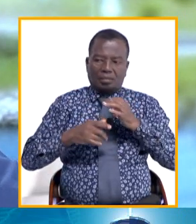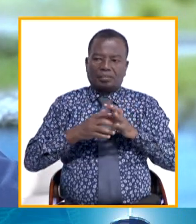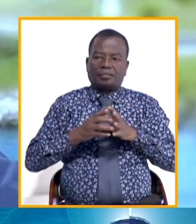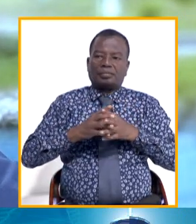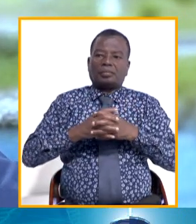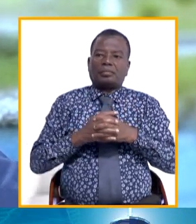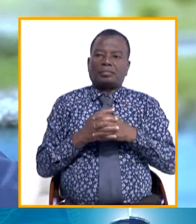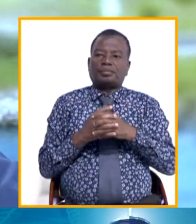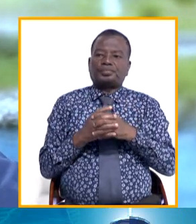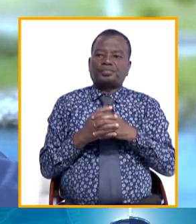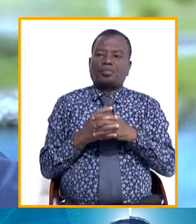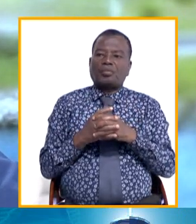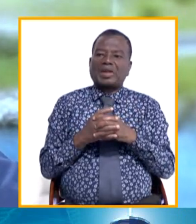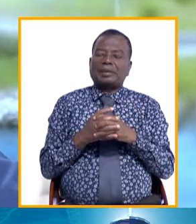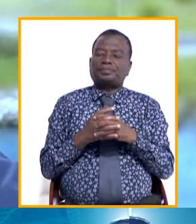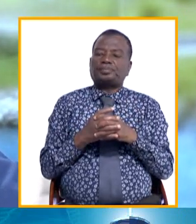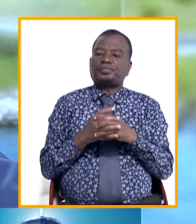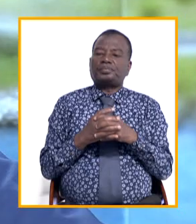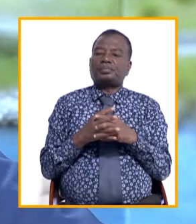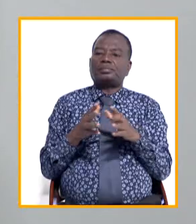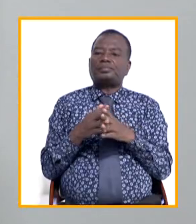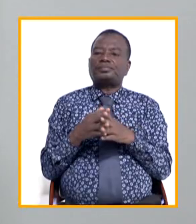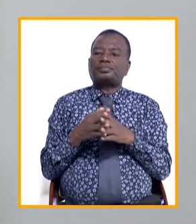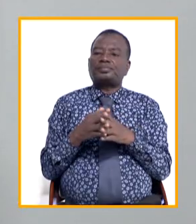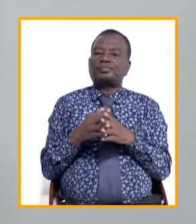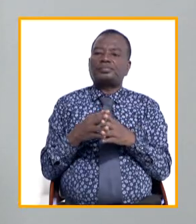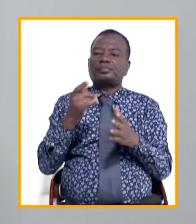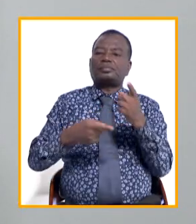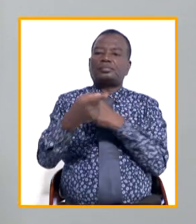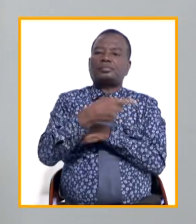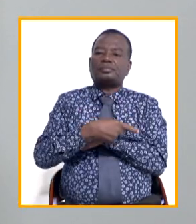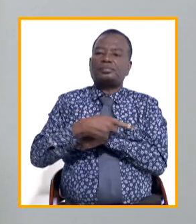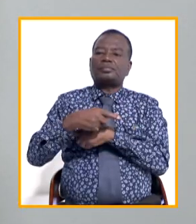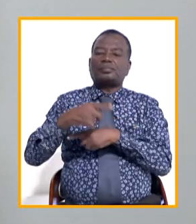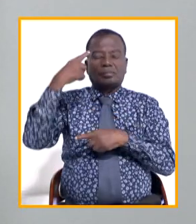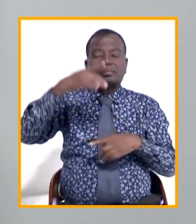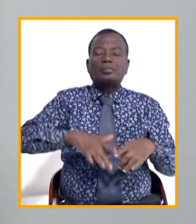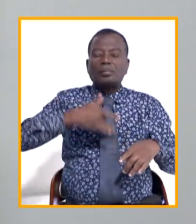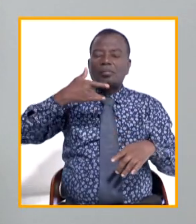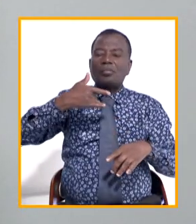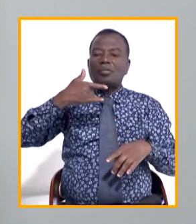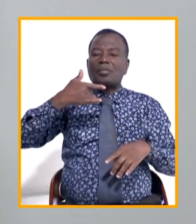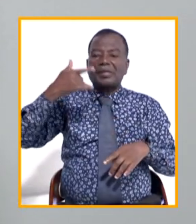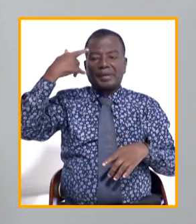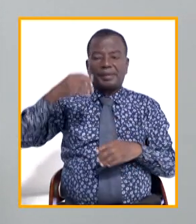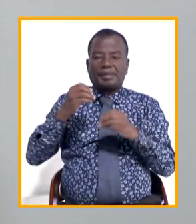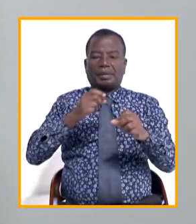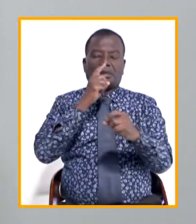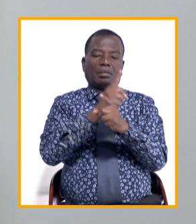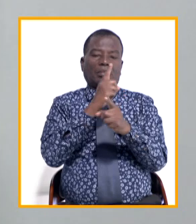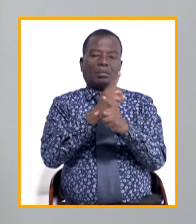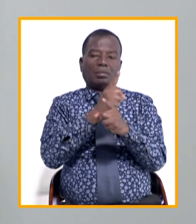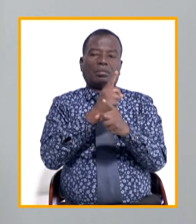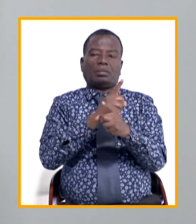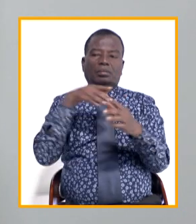Zoro Epiphane Ballo au micro de Régis Kofi. C'est une journée à la fois pour sensibiliser, mais également pour mettre en garde. Mise